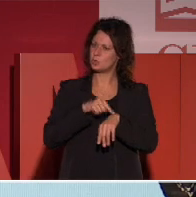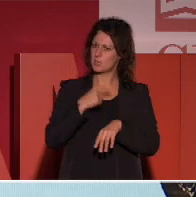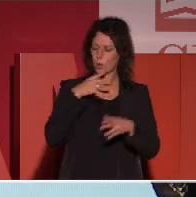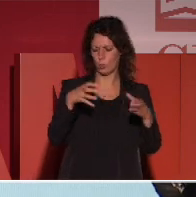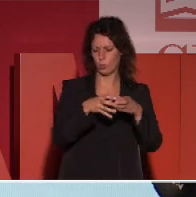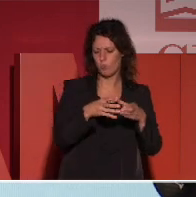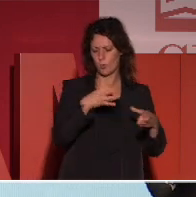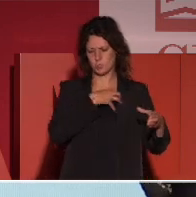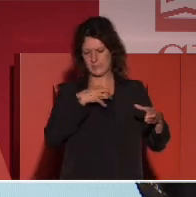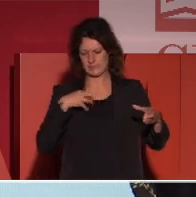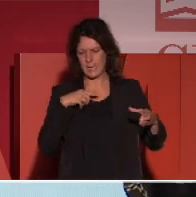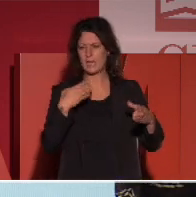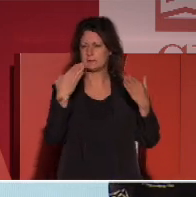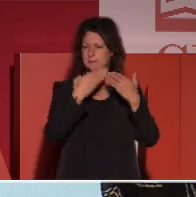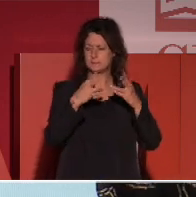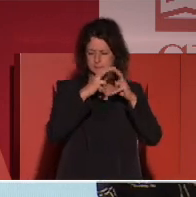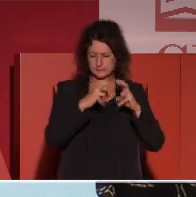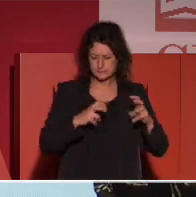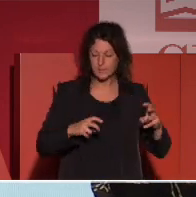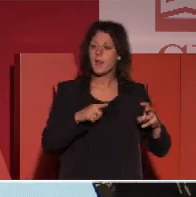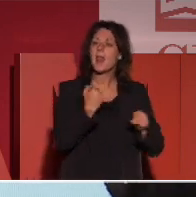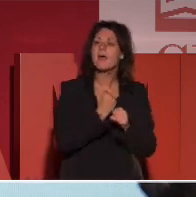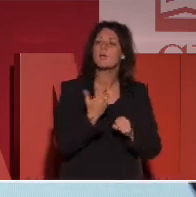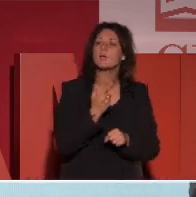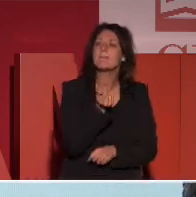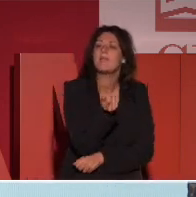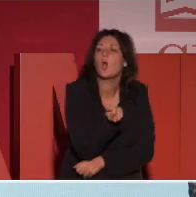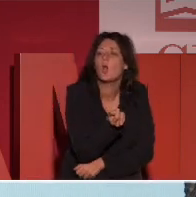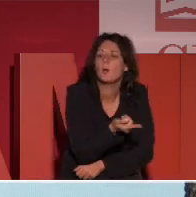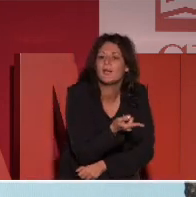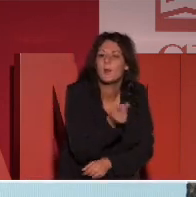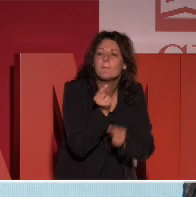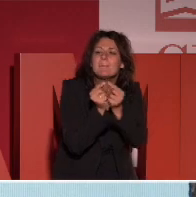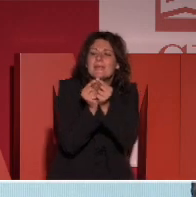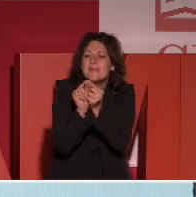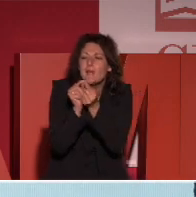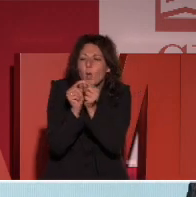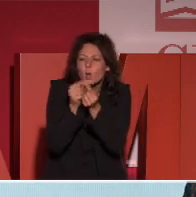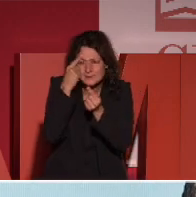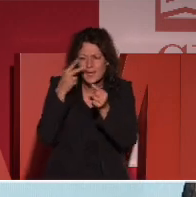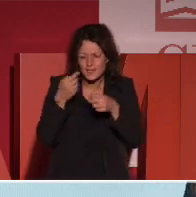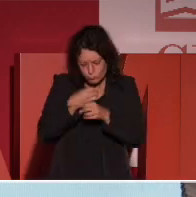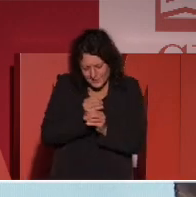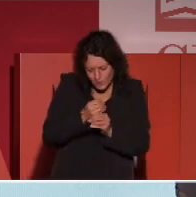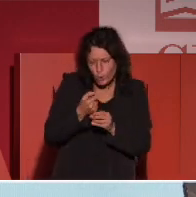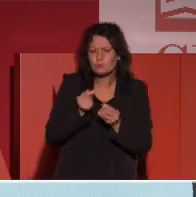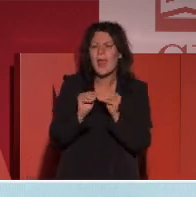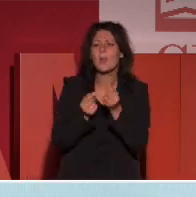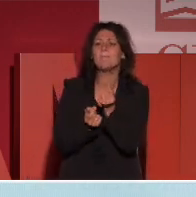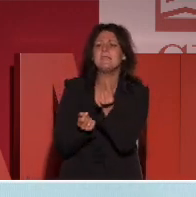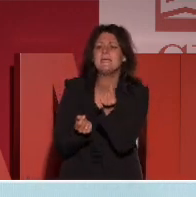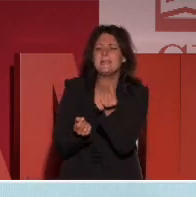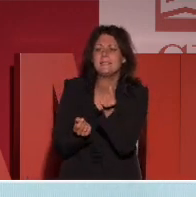che hanno lavorato sull'infinitamente piccolo no sui mitocondri che sono delle frazioni di cellule di come